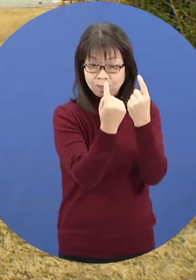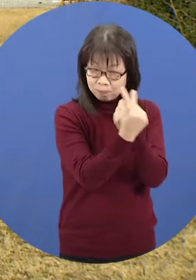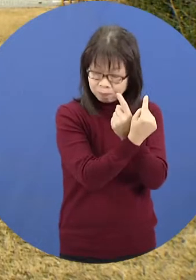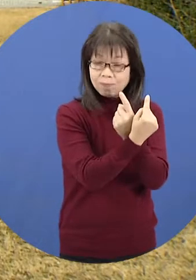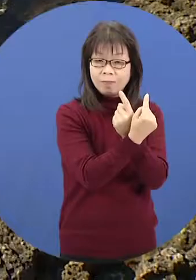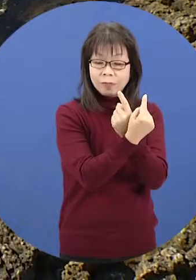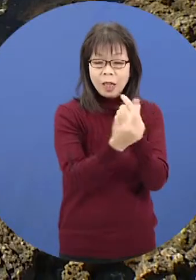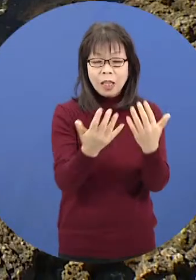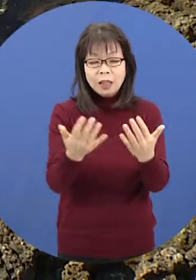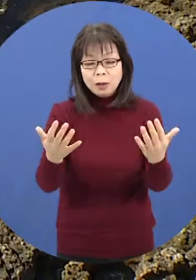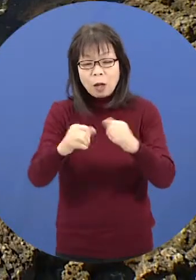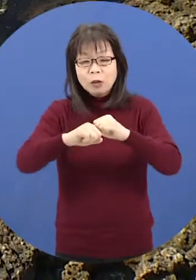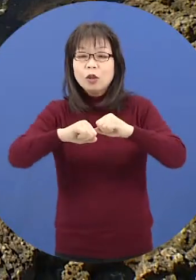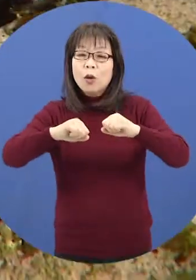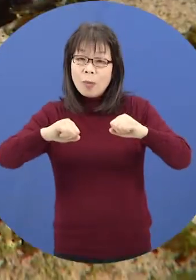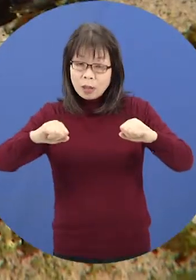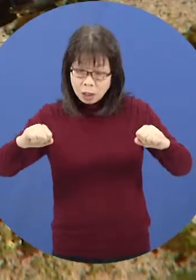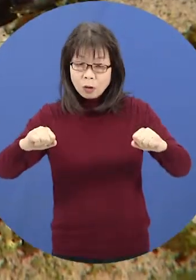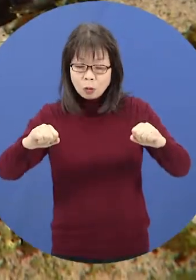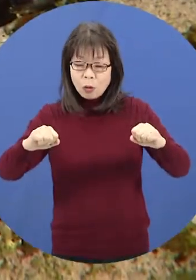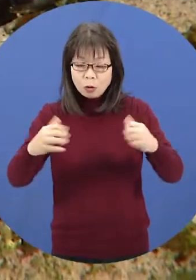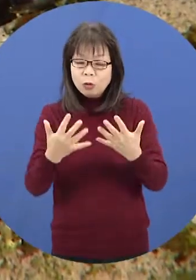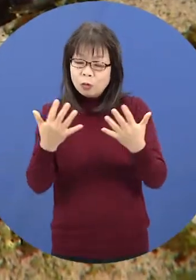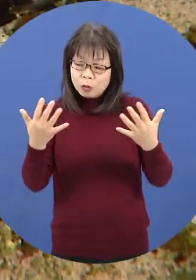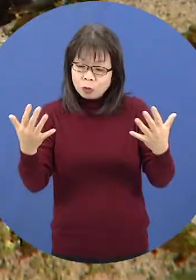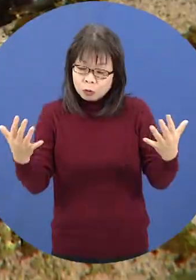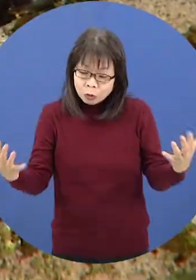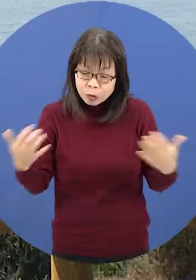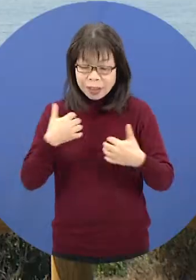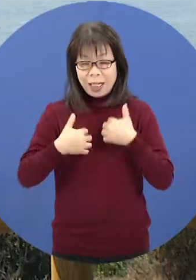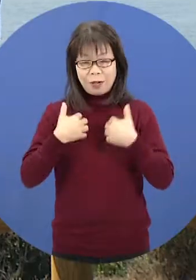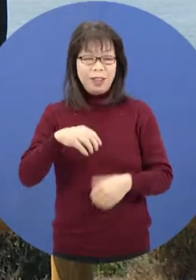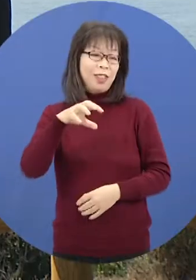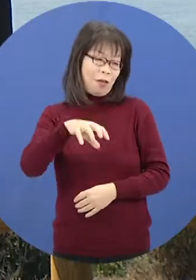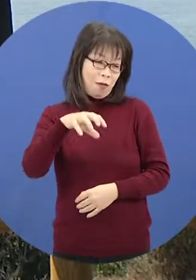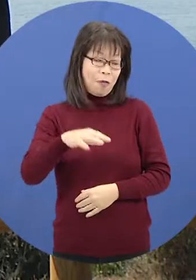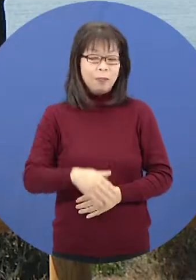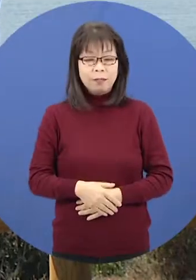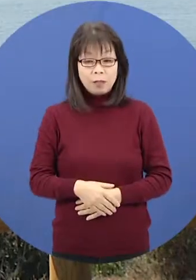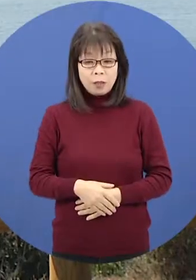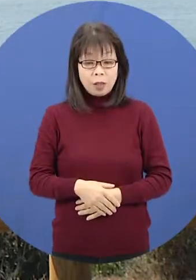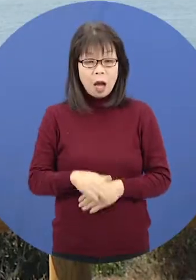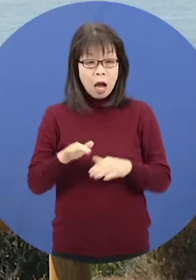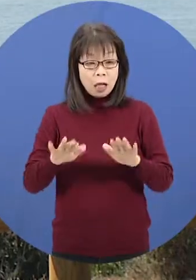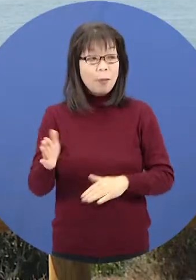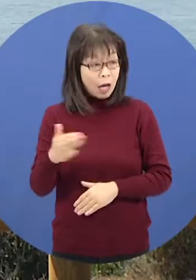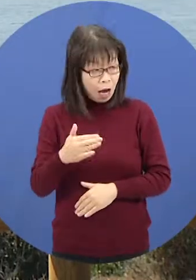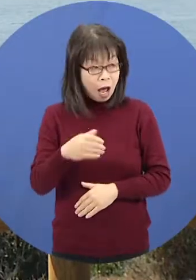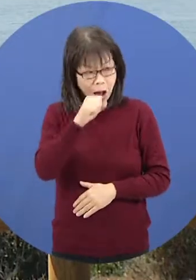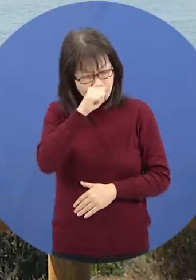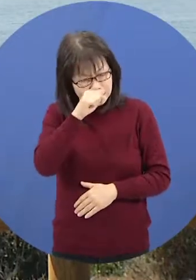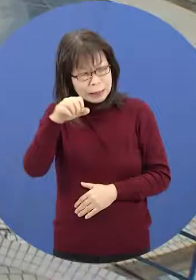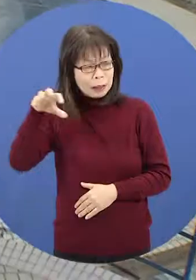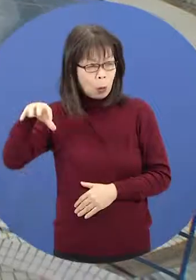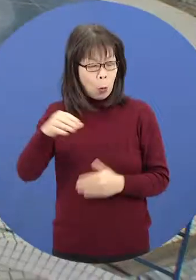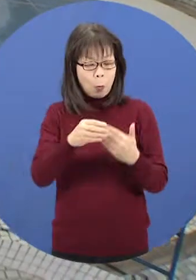や潮だまりなどを備えた憩いの場となっています。ではこれからとっておきの場所に案内しましょう。